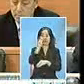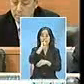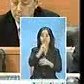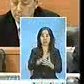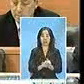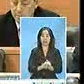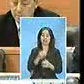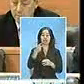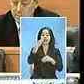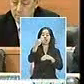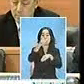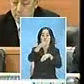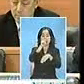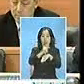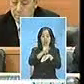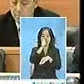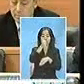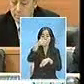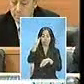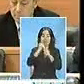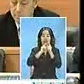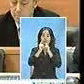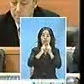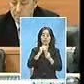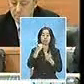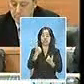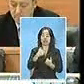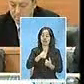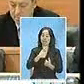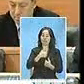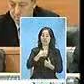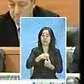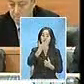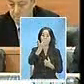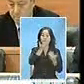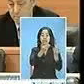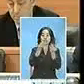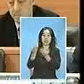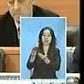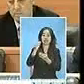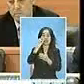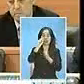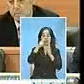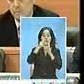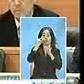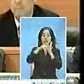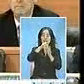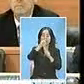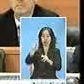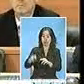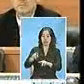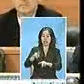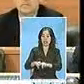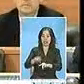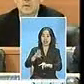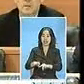ท่านสามารถเพราะอย่างนั้นนะผมอยากจะให้เชิญท่านสุนัยผ่านท่านประธานว่าลงมานั่งข้างล่